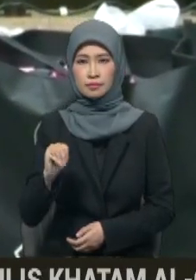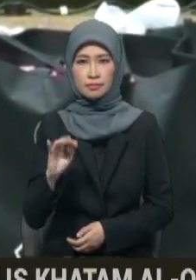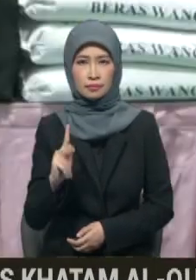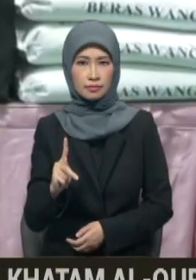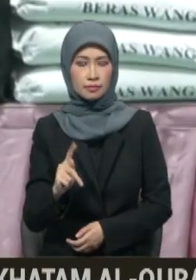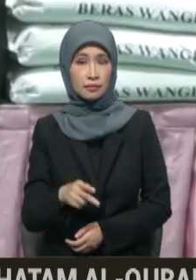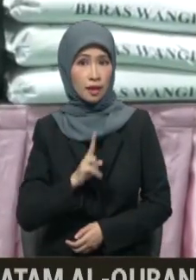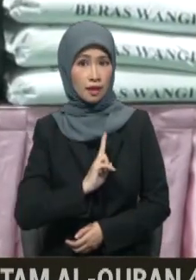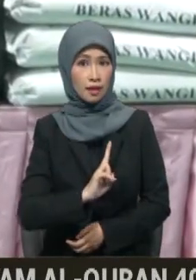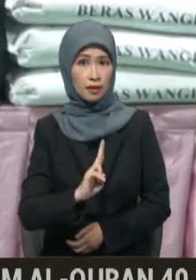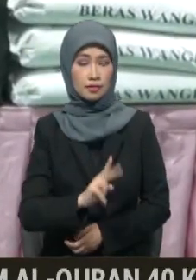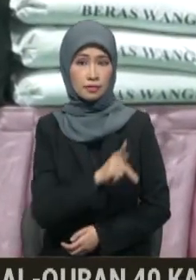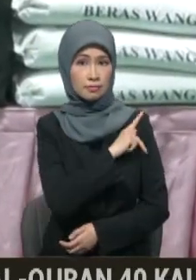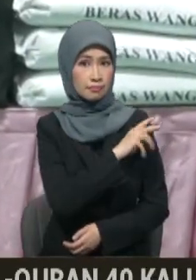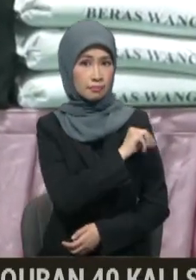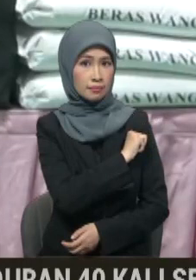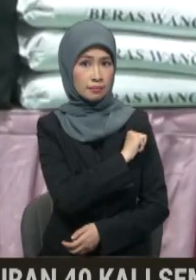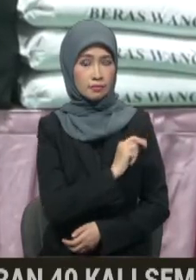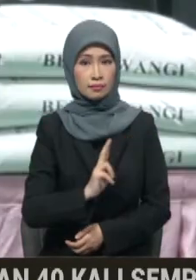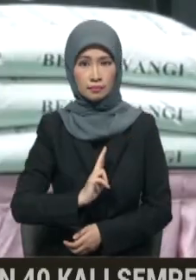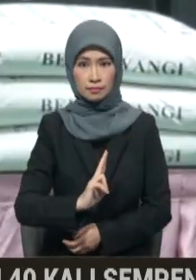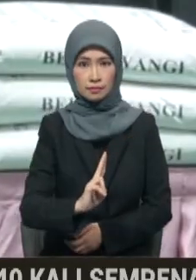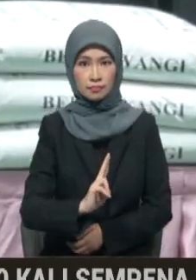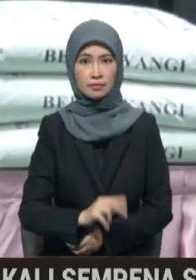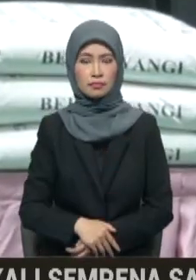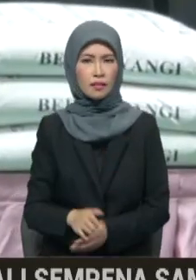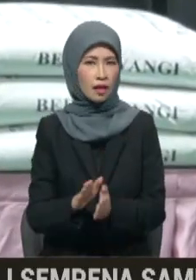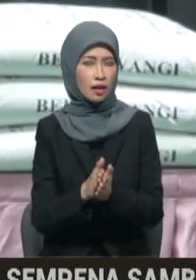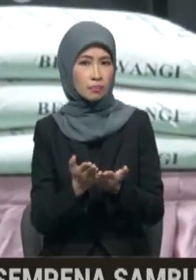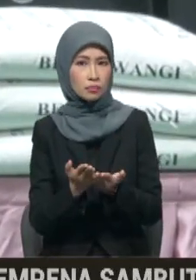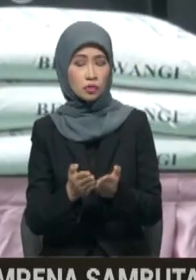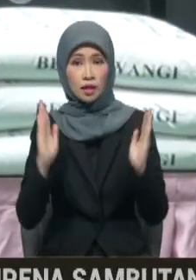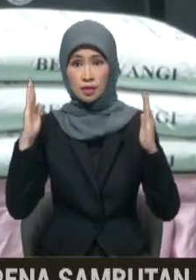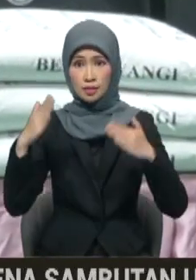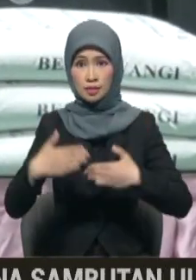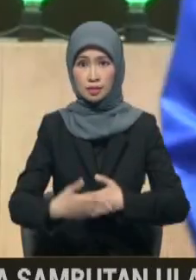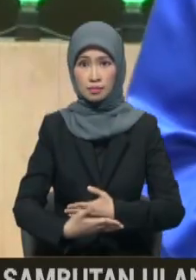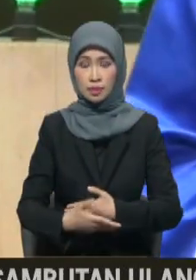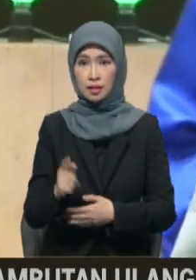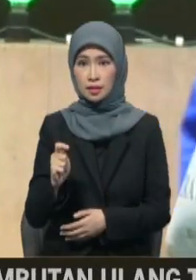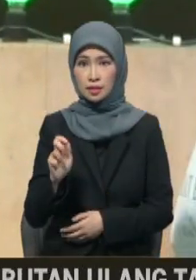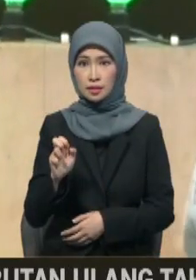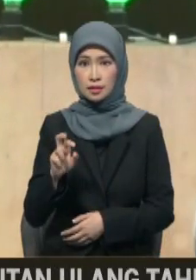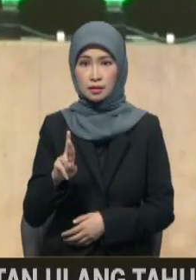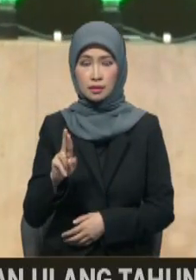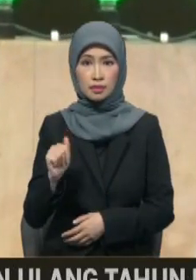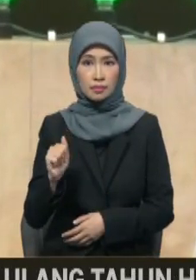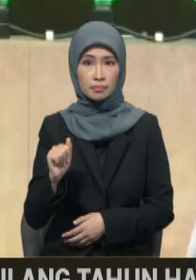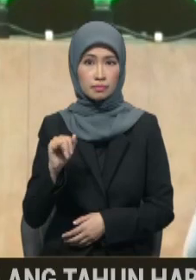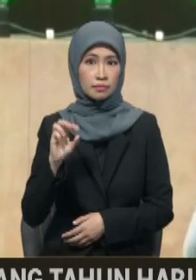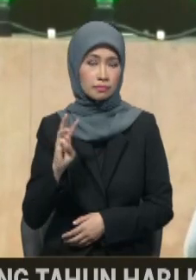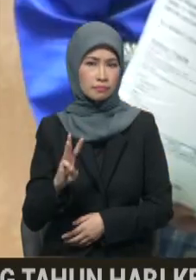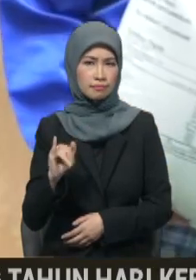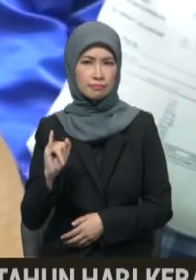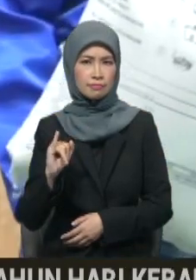dan keugamaan kementerian hal ehwal ugama buku panduan sembahyang sunat Tarawih dan Witir dan Ratib al-atas